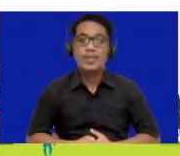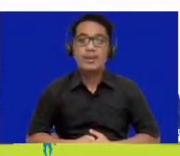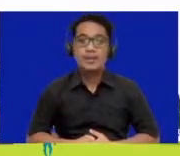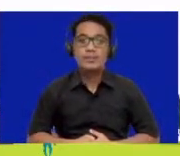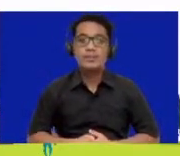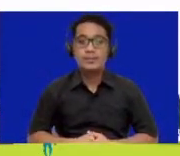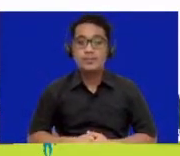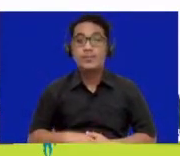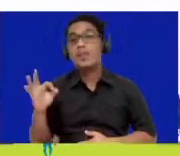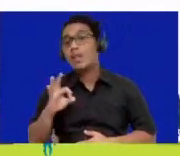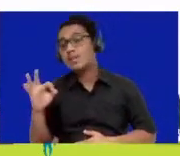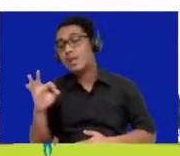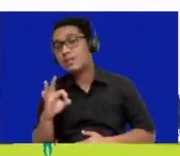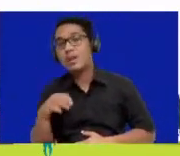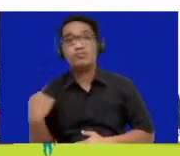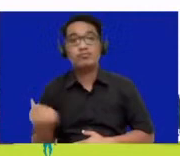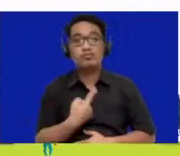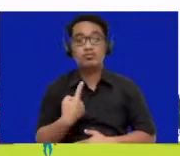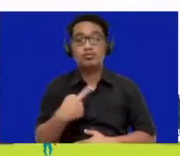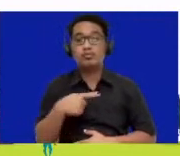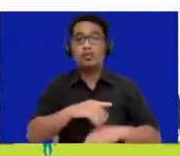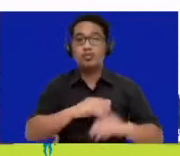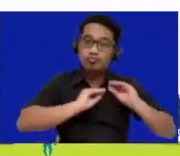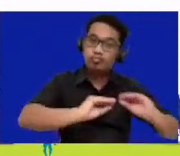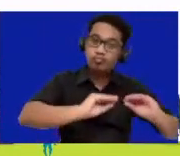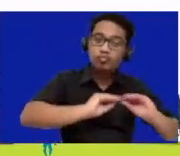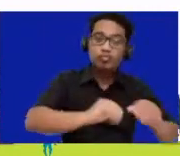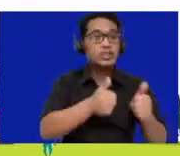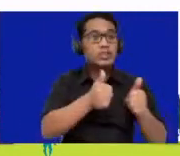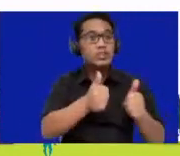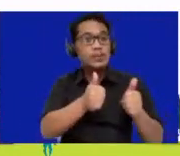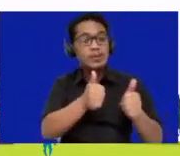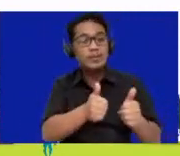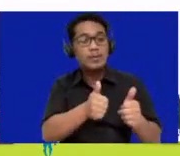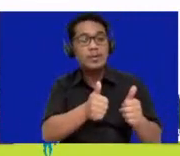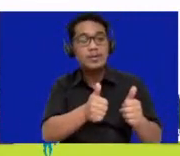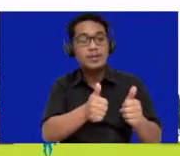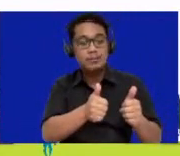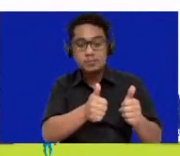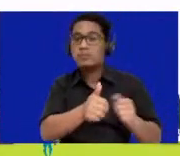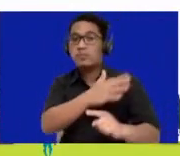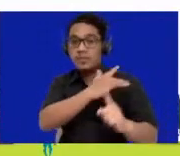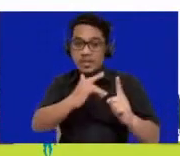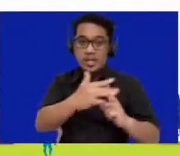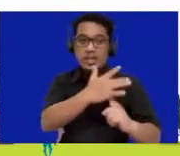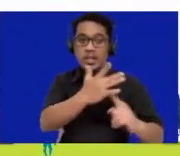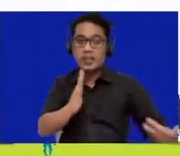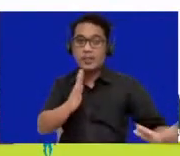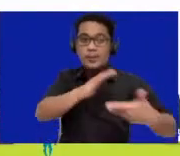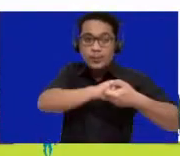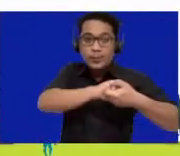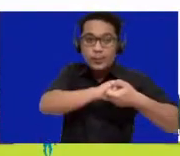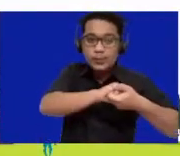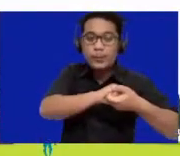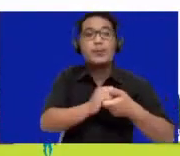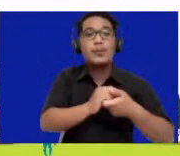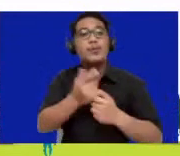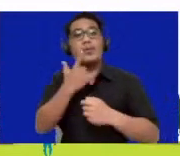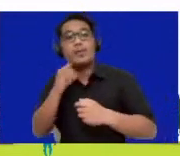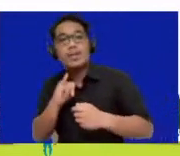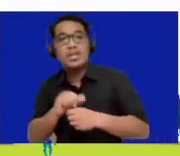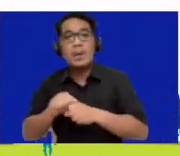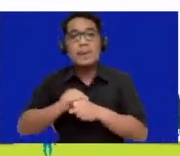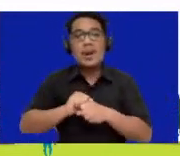melakukan peningkatan kesiapsiagaan bersama masyarakat. Kita melatih diri untuk